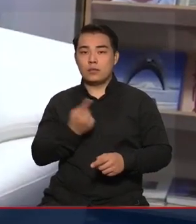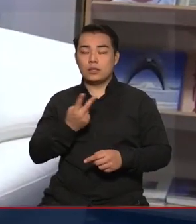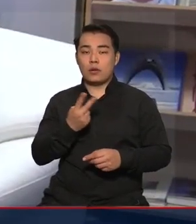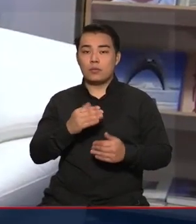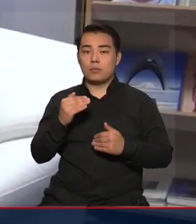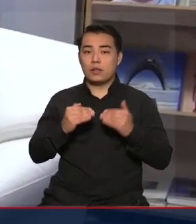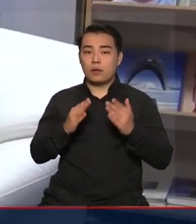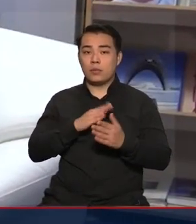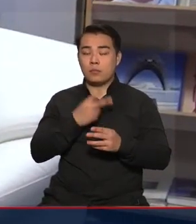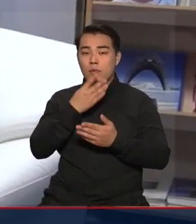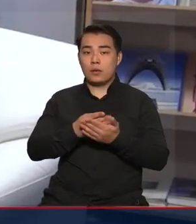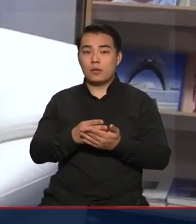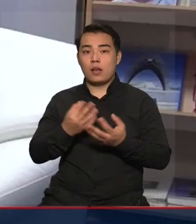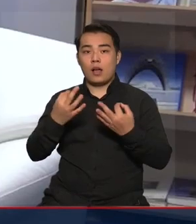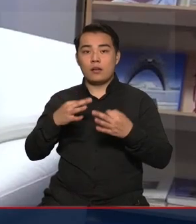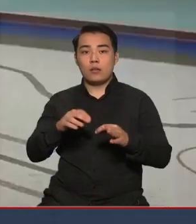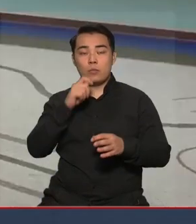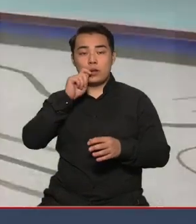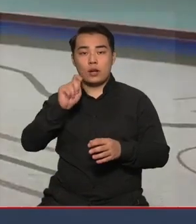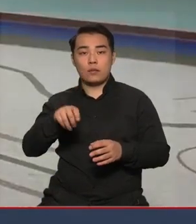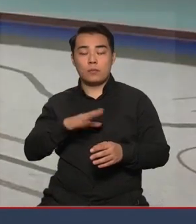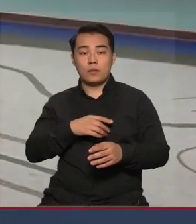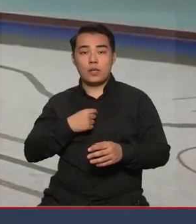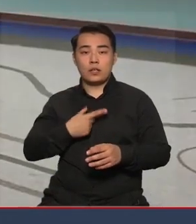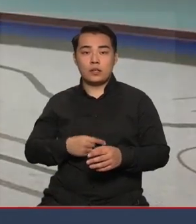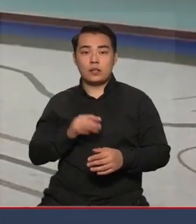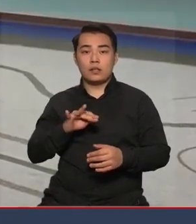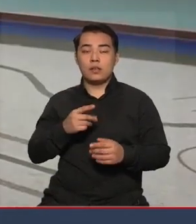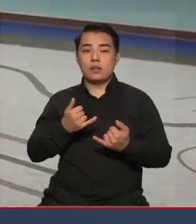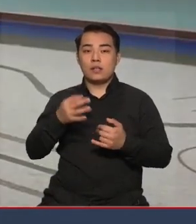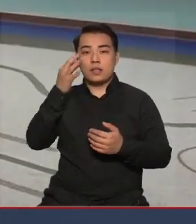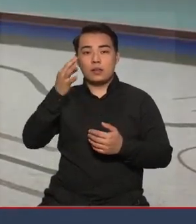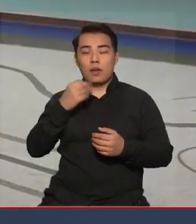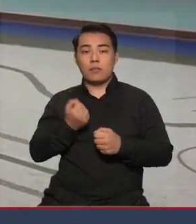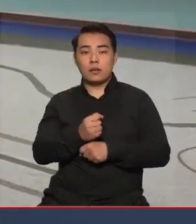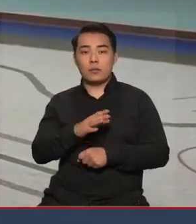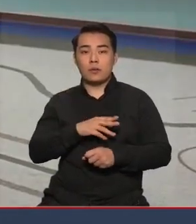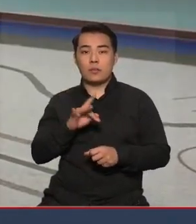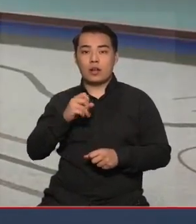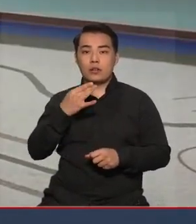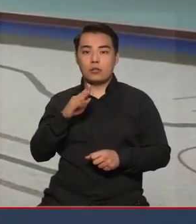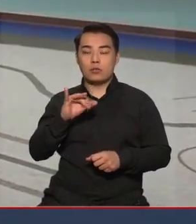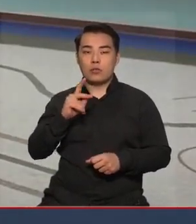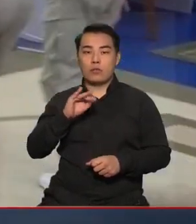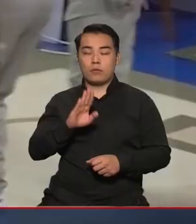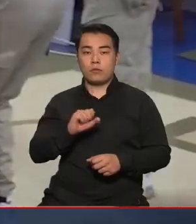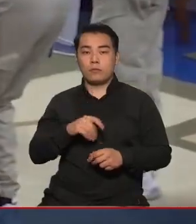степени, медалями за освобождение Украины, за победу над Германией и маршала Жукова.